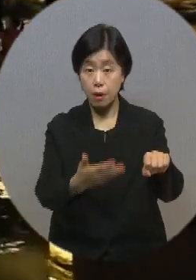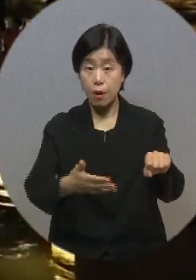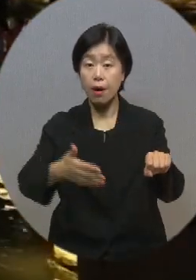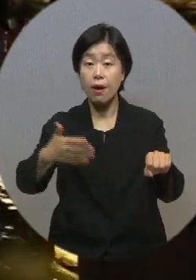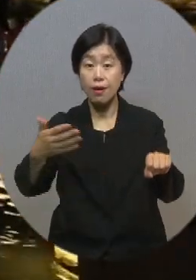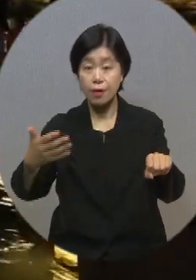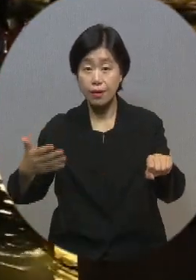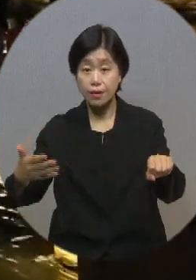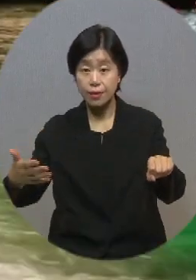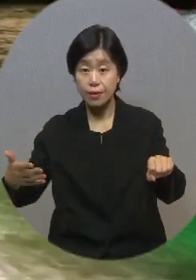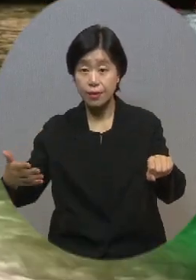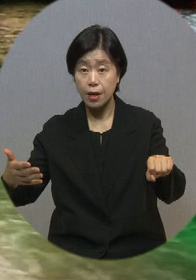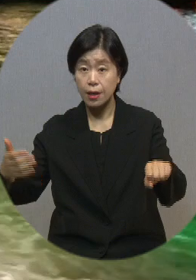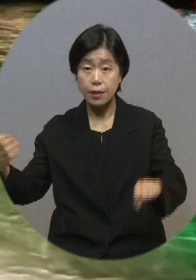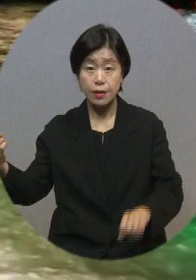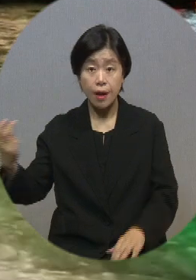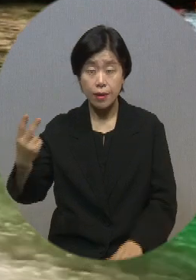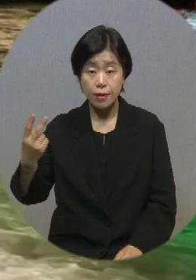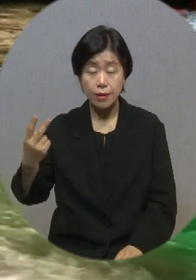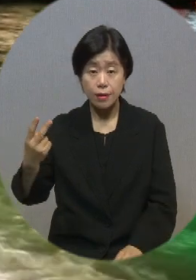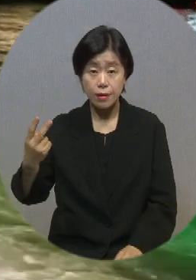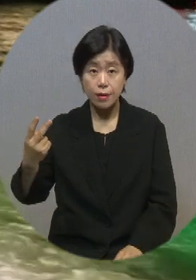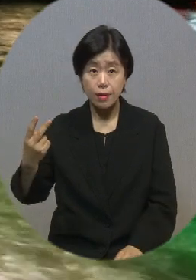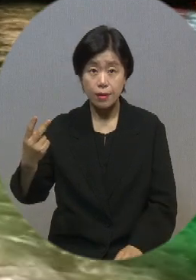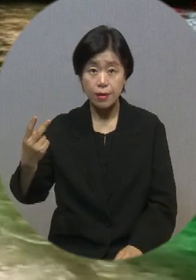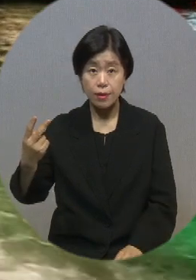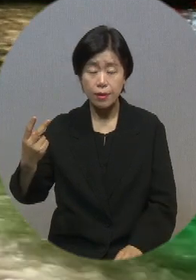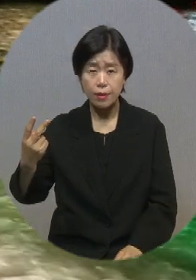세월은 다시